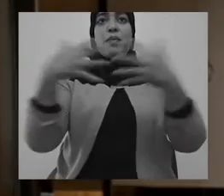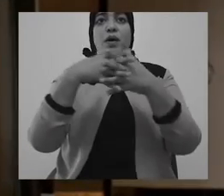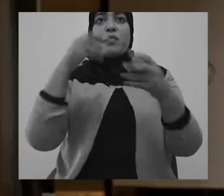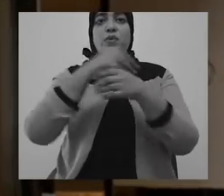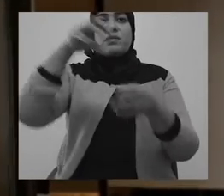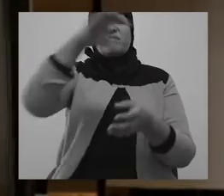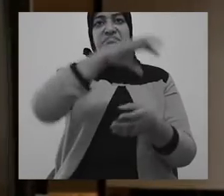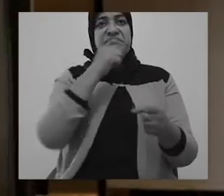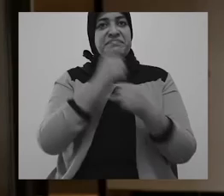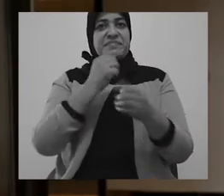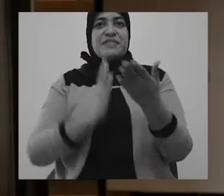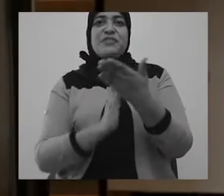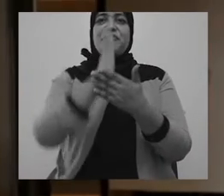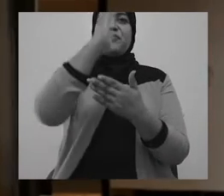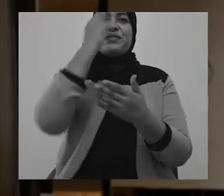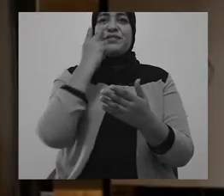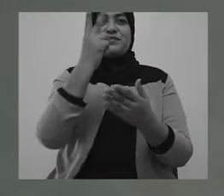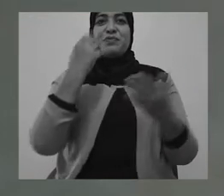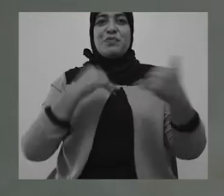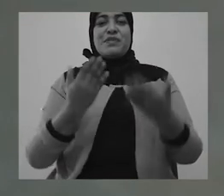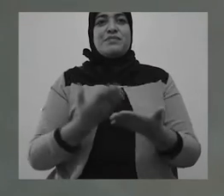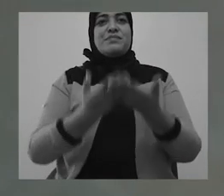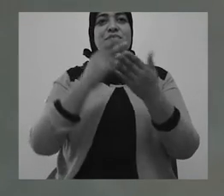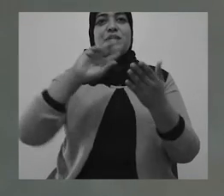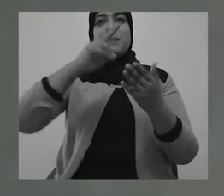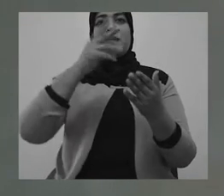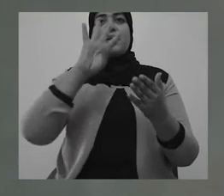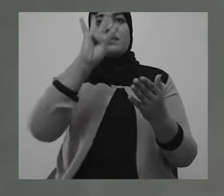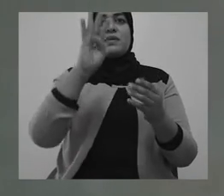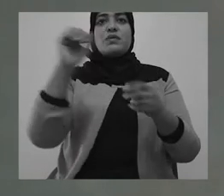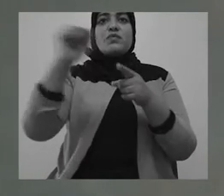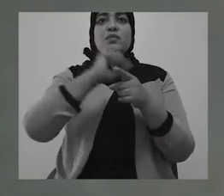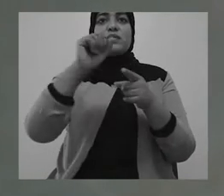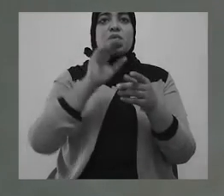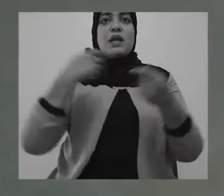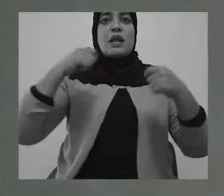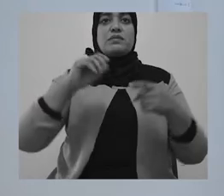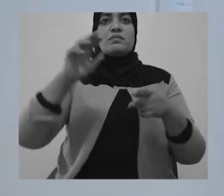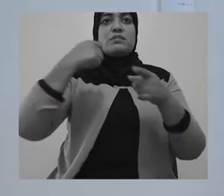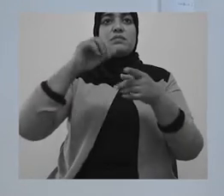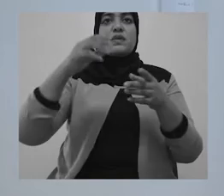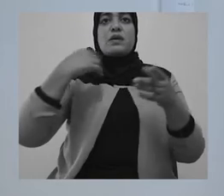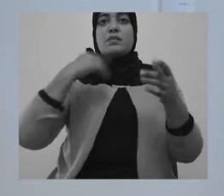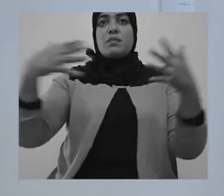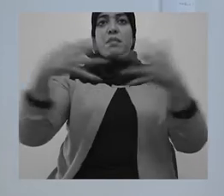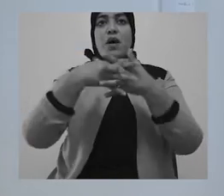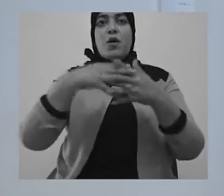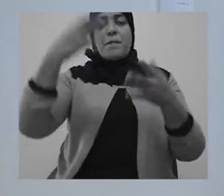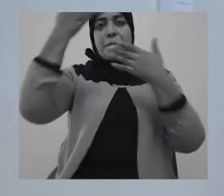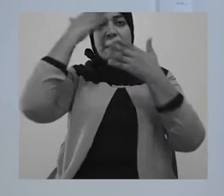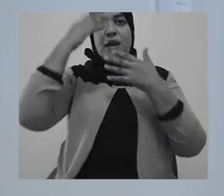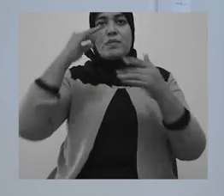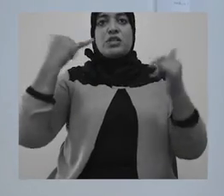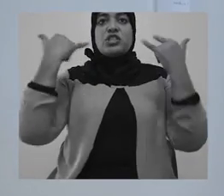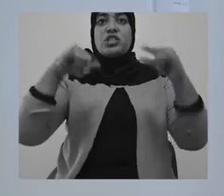mapping des organisations de personnes handicapées dans la région. Ce mapping a touché quatre pays, donc l'Algérie, le Maroc, la Tunisie et la Mauritanie,